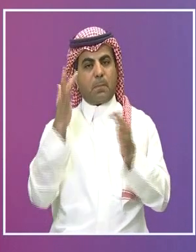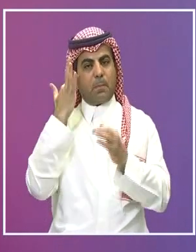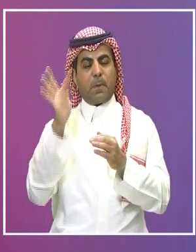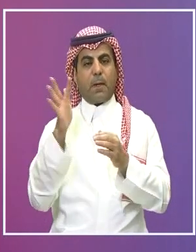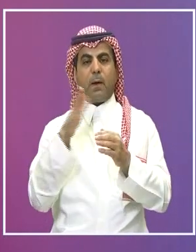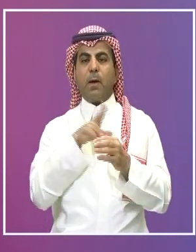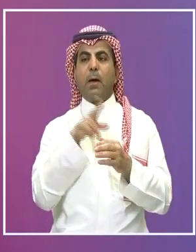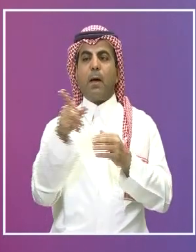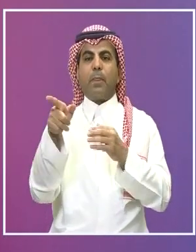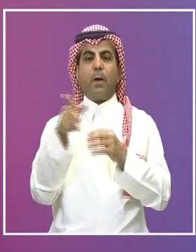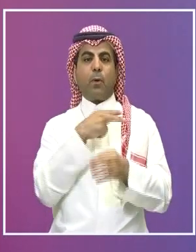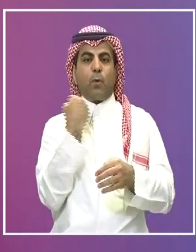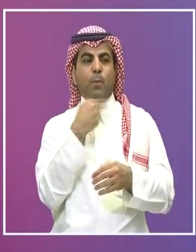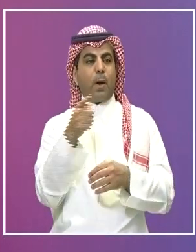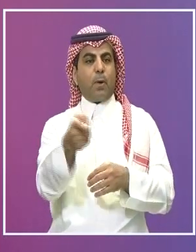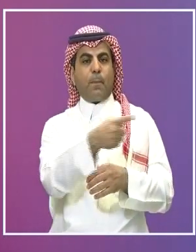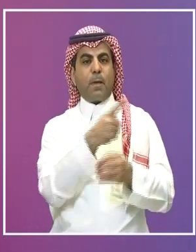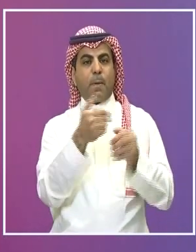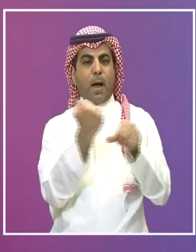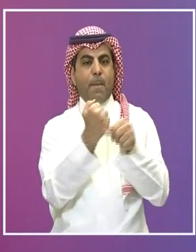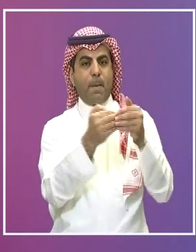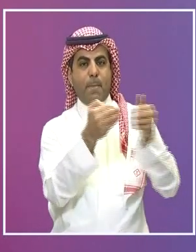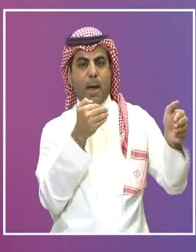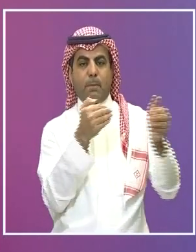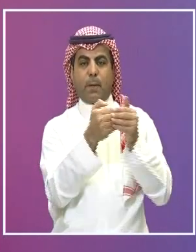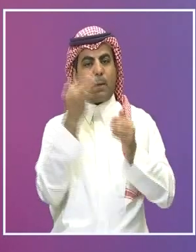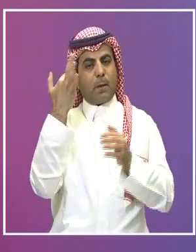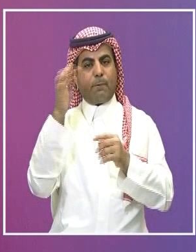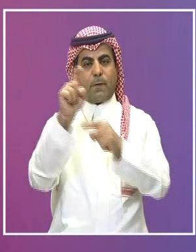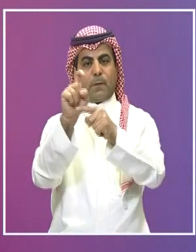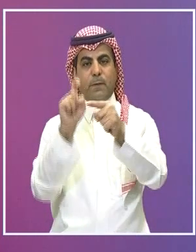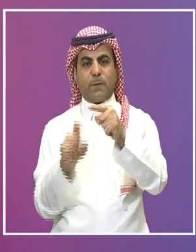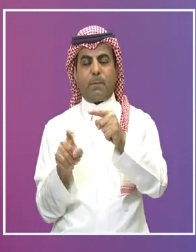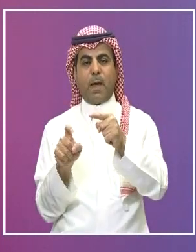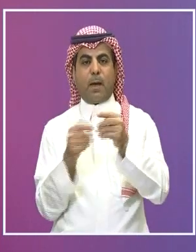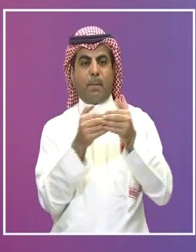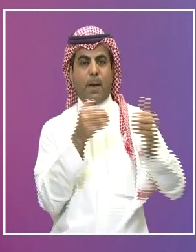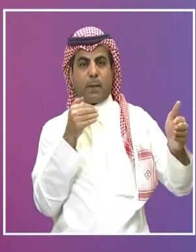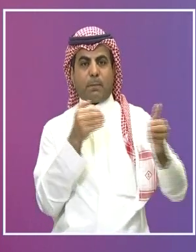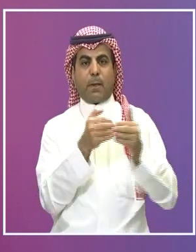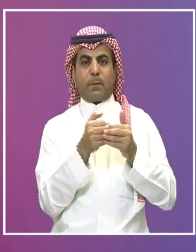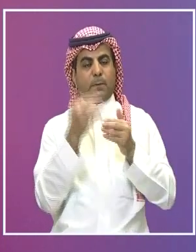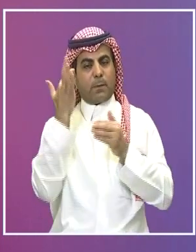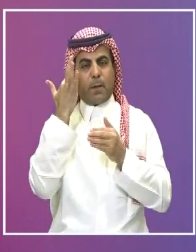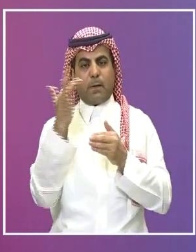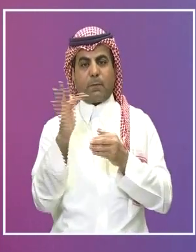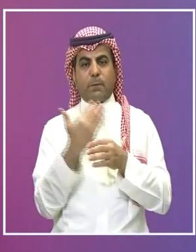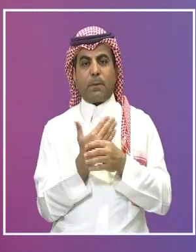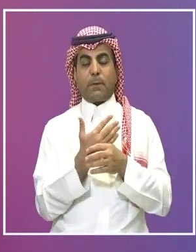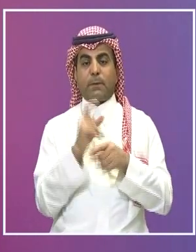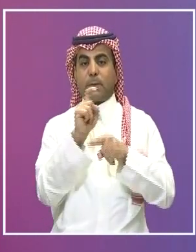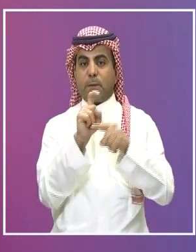الاستفادة من هذا النمط من خلال تحديد نسبة التي تراها الجهة مناسبة على ألا تتجاوز هذه